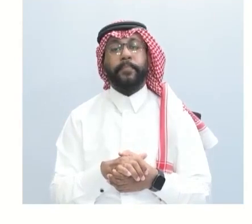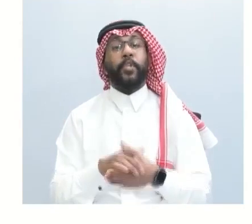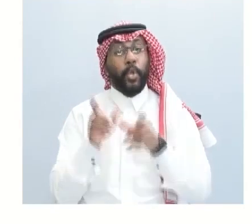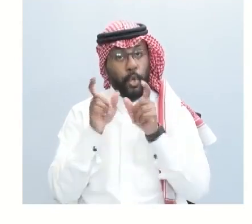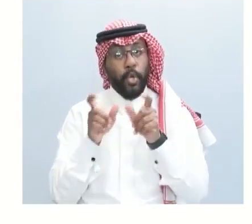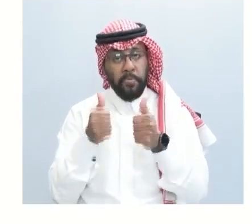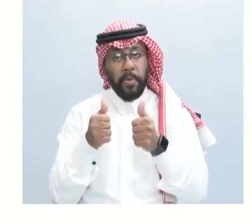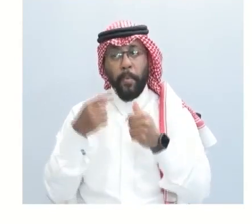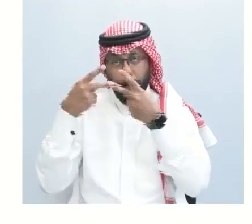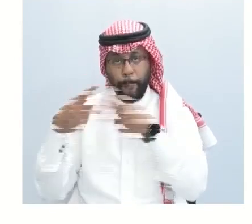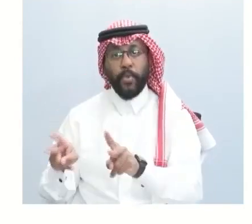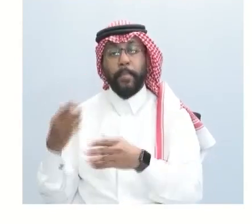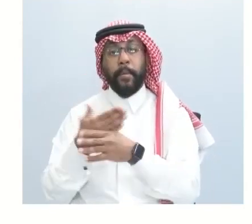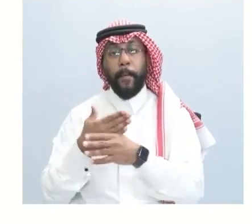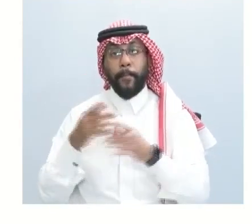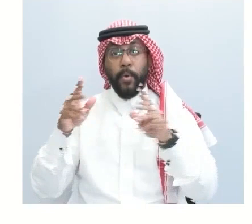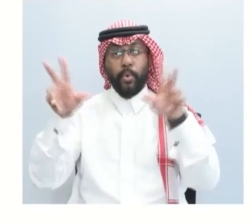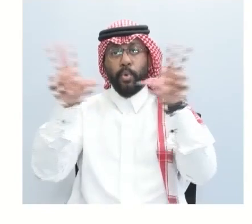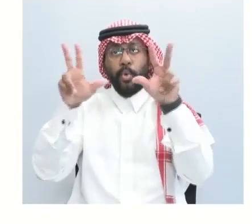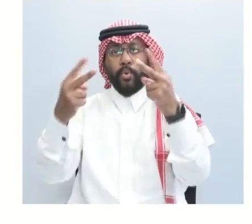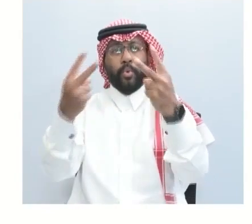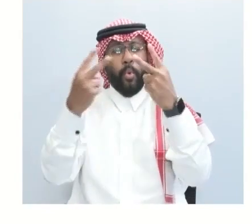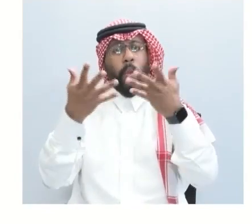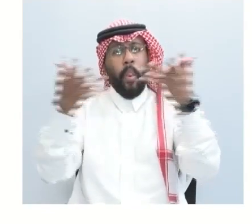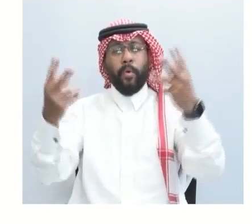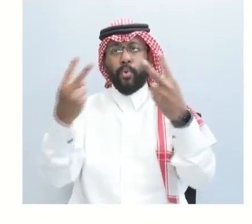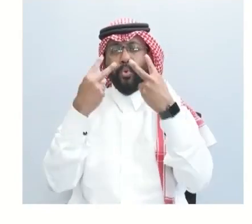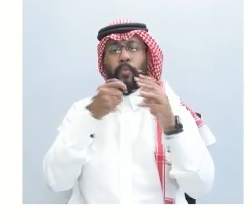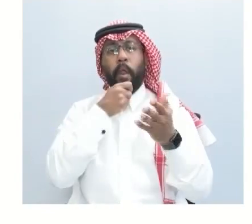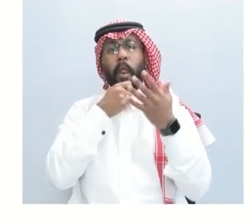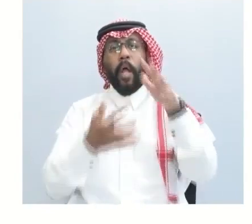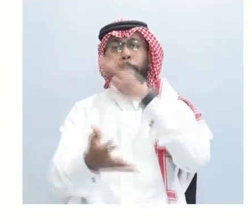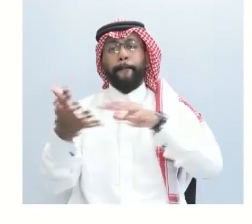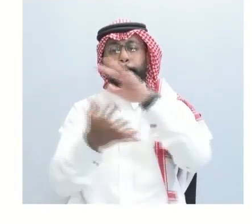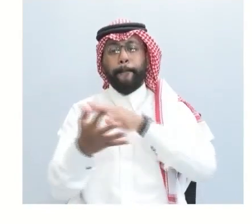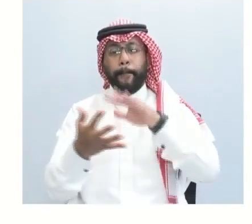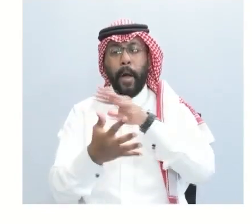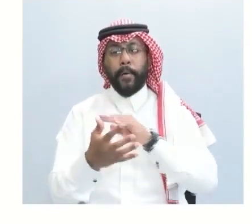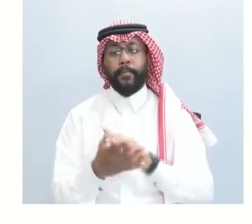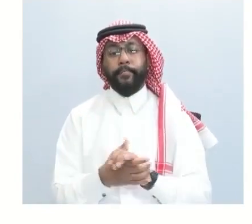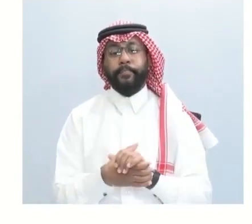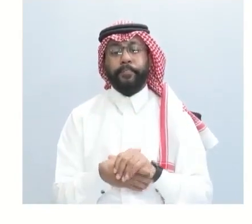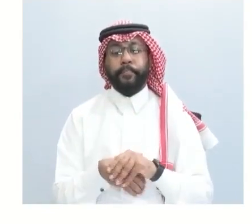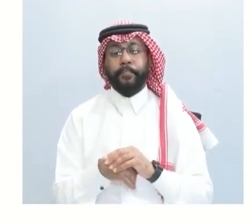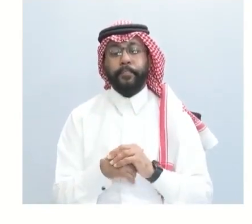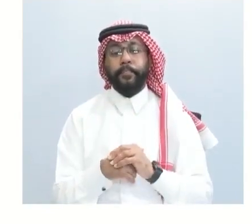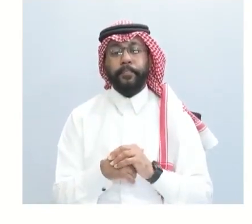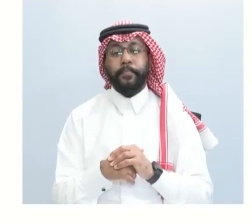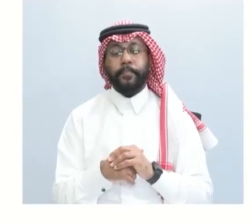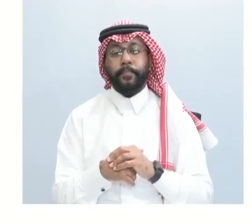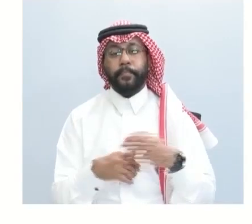من المواقف ايضا المنتمي يتحدث ايضا الجمهور من المستمعين جمهور من المستمعين ممتاز